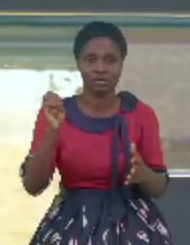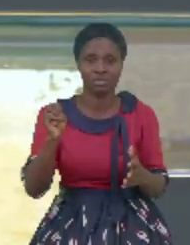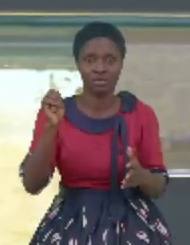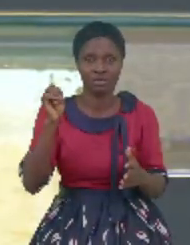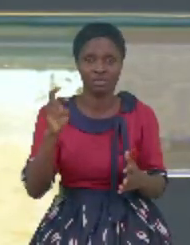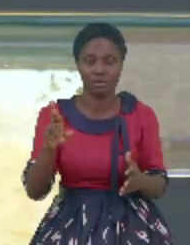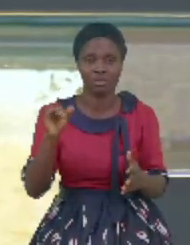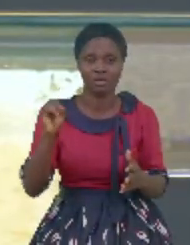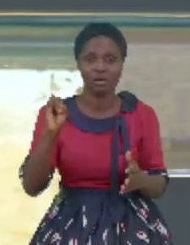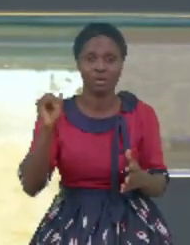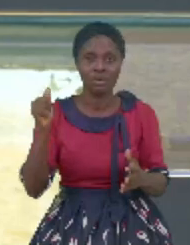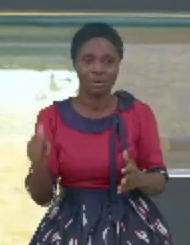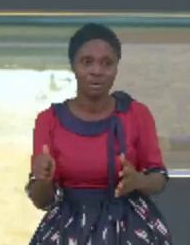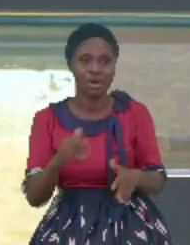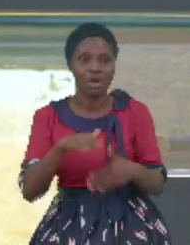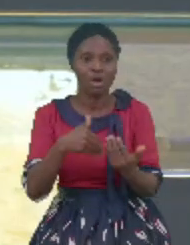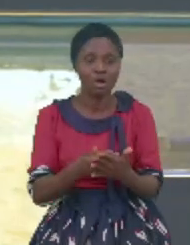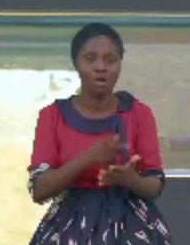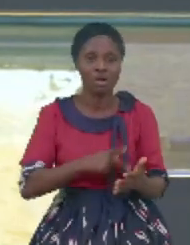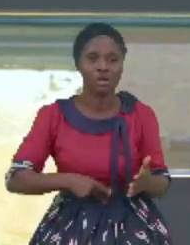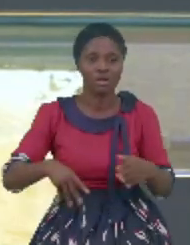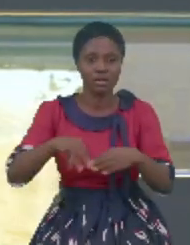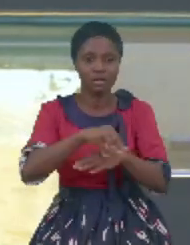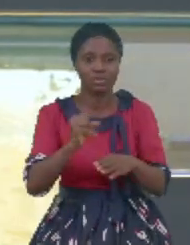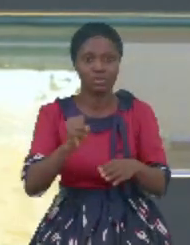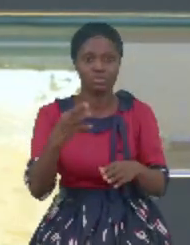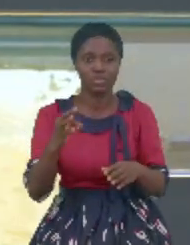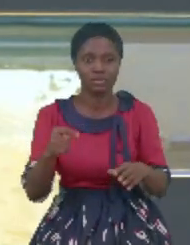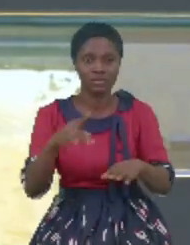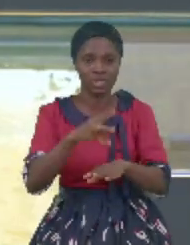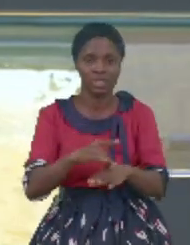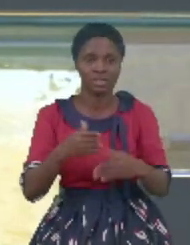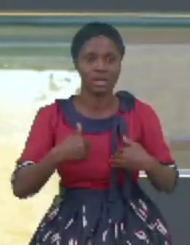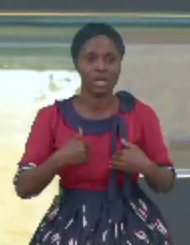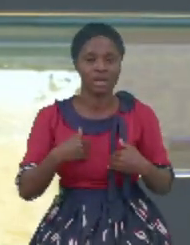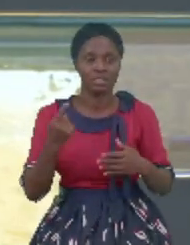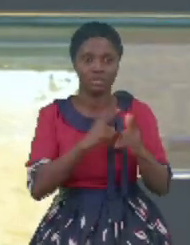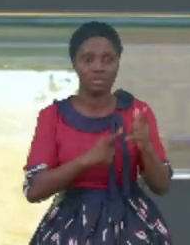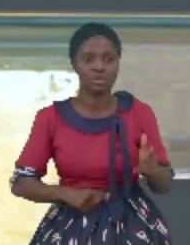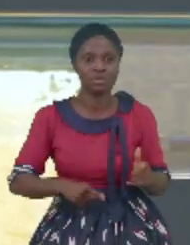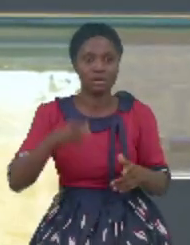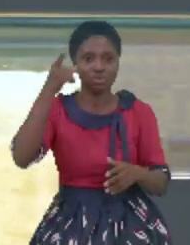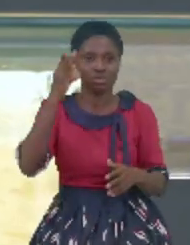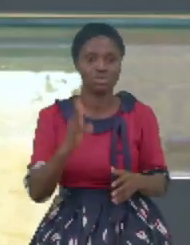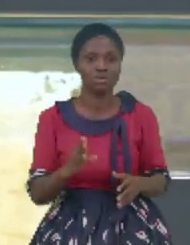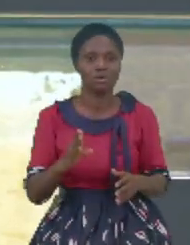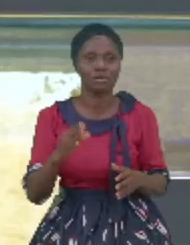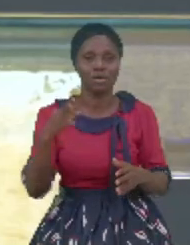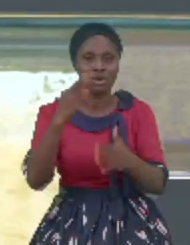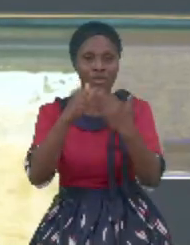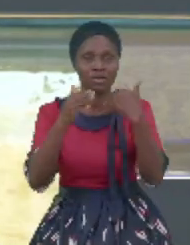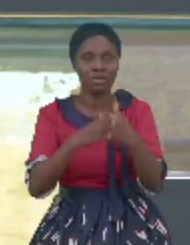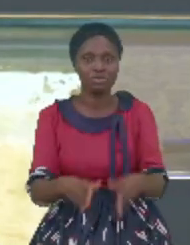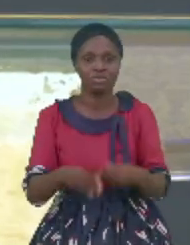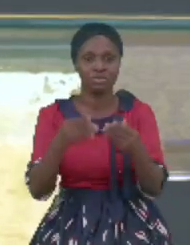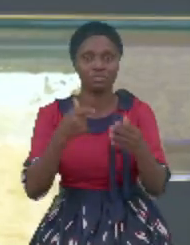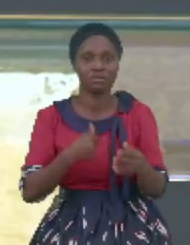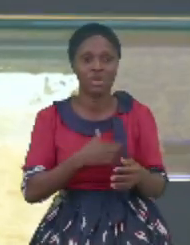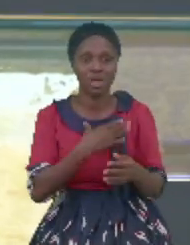les royaumes de la terre. Il m'a commandé de lui bâtir une maison à Jérusalem en